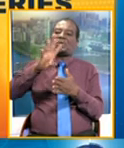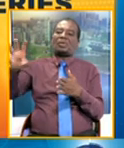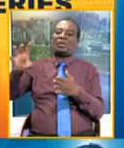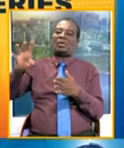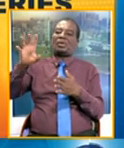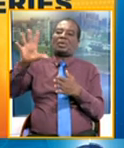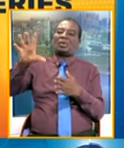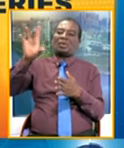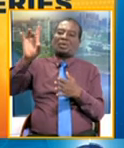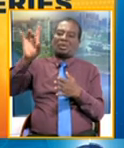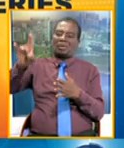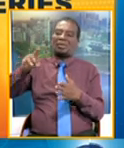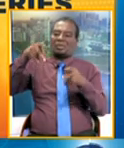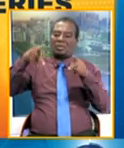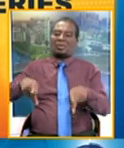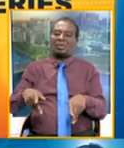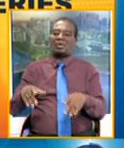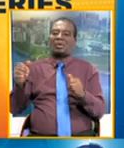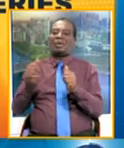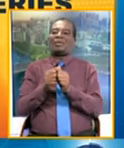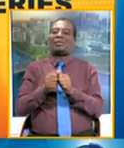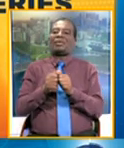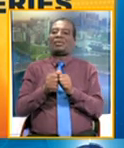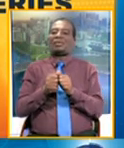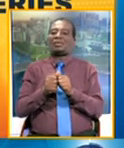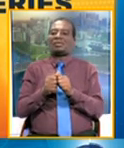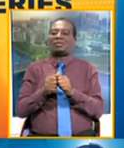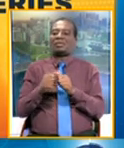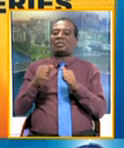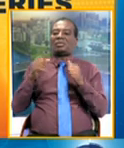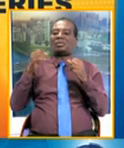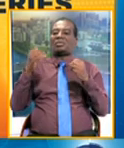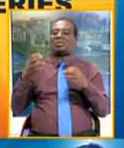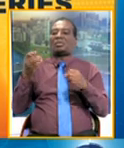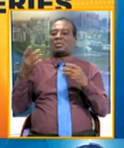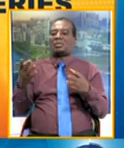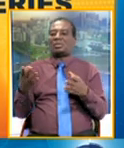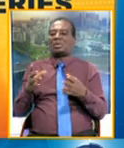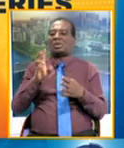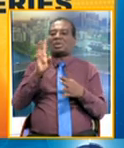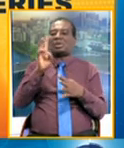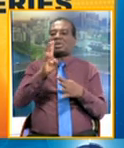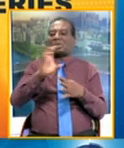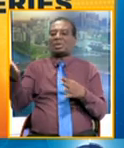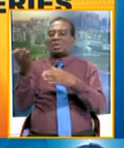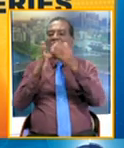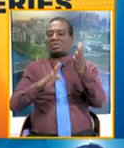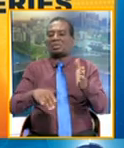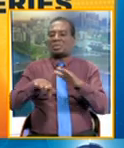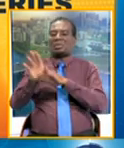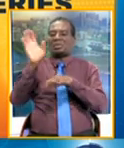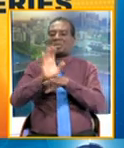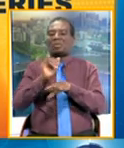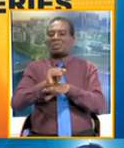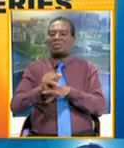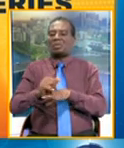depuis mars 2020, avec 531 cas encore actifs. 700 morts en Côte d'Ivoire, le virus.